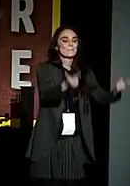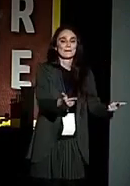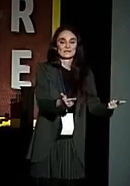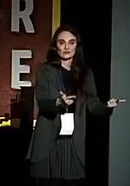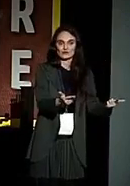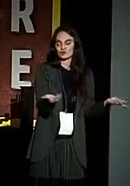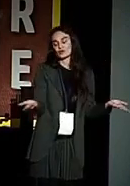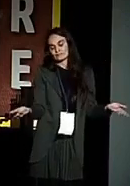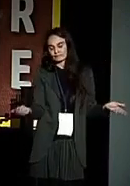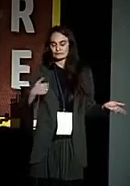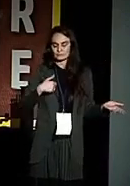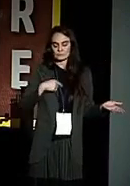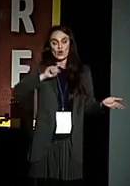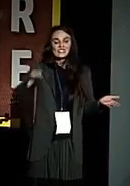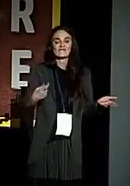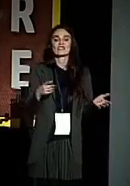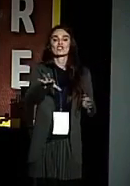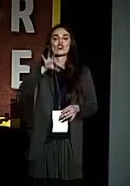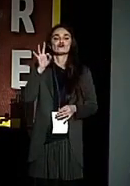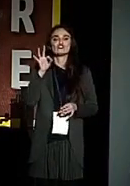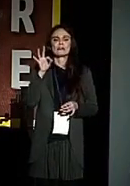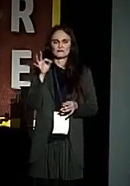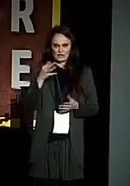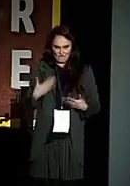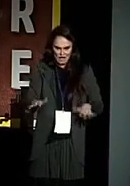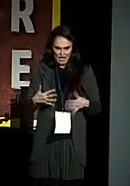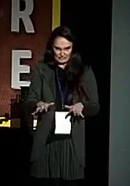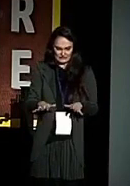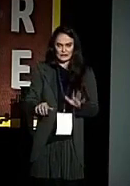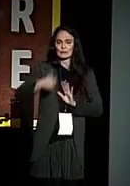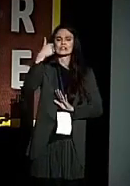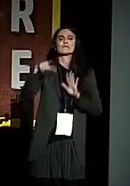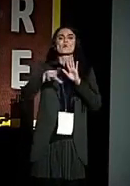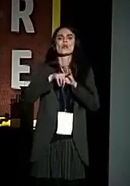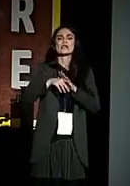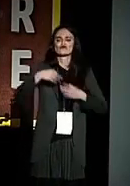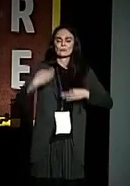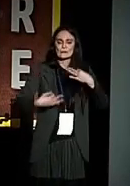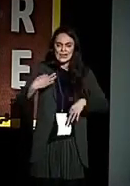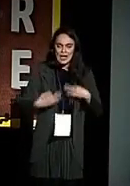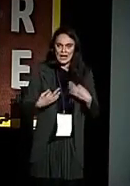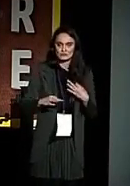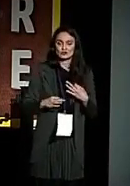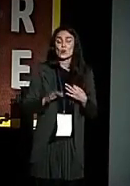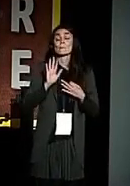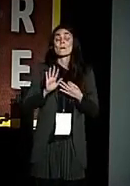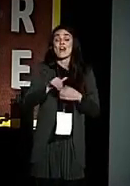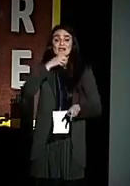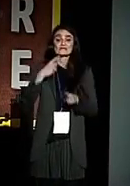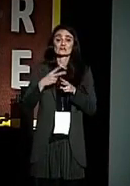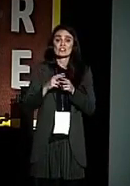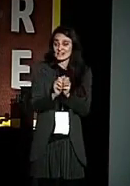le scelte che abbiamo compiuto a partire dalla legge di bilancio, ma questa esigenza di discontinuità si fa ancora più forte, è